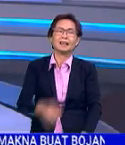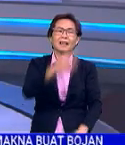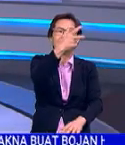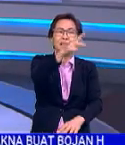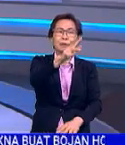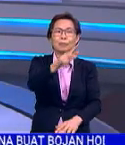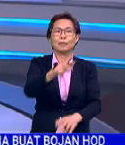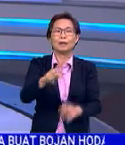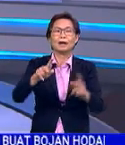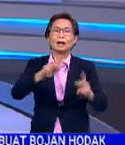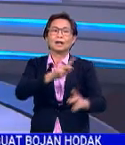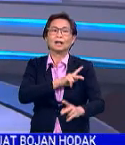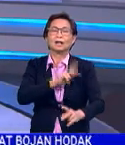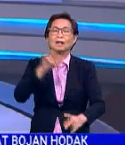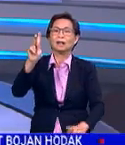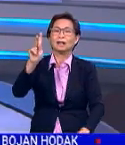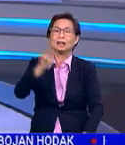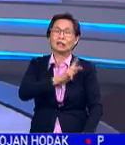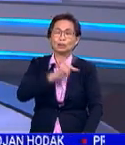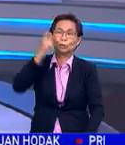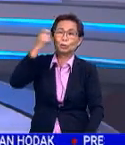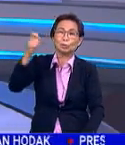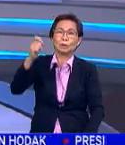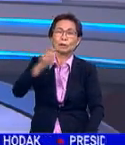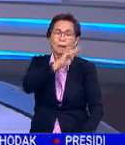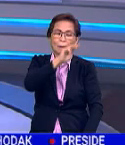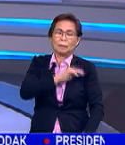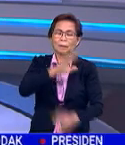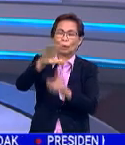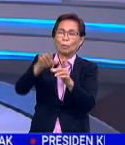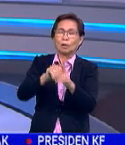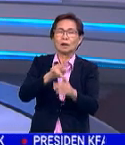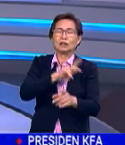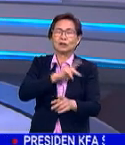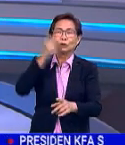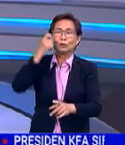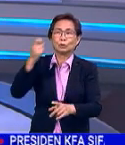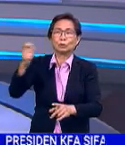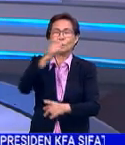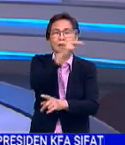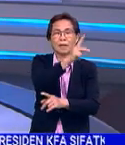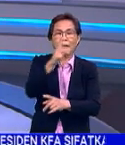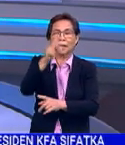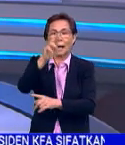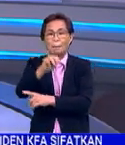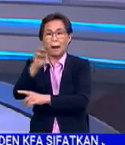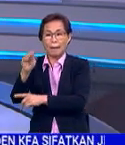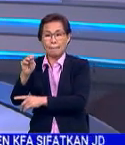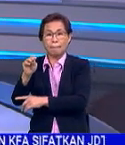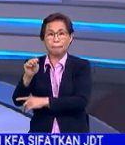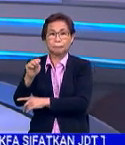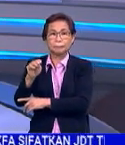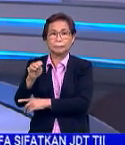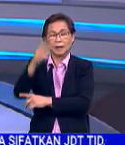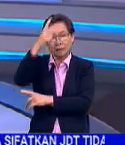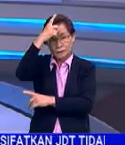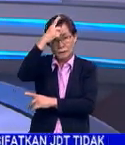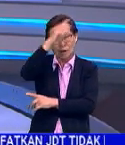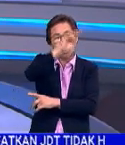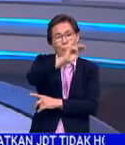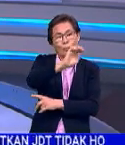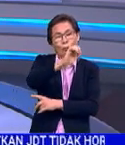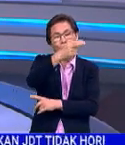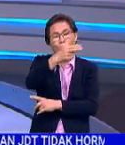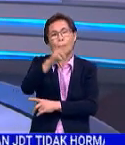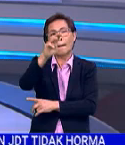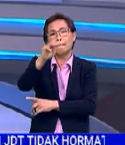13 ketua setiausaha kementerian termasuk ketua setiausaha Kementerian Komunikasi dan Multimedia KKMM Datuk Seri Muhammad